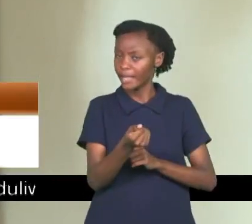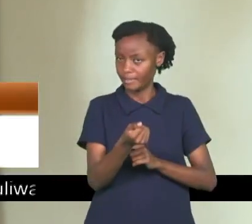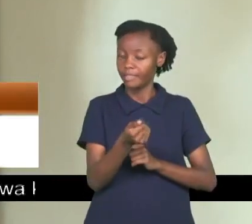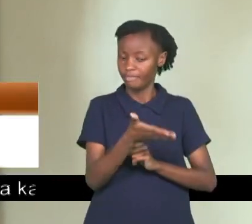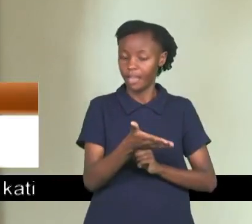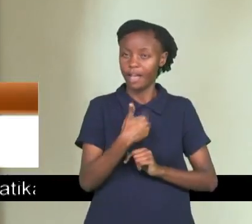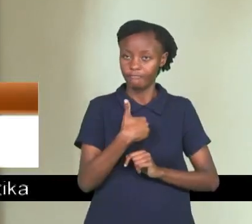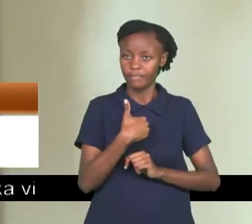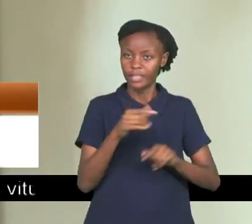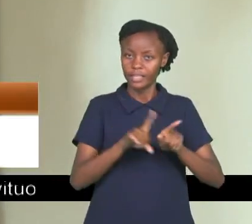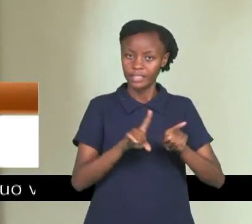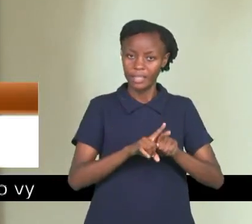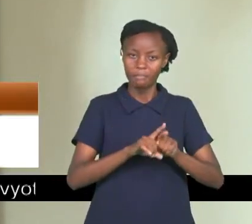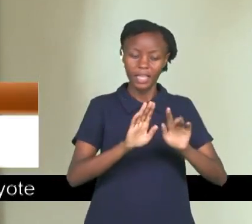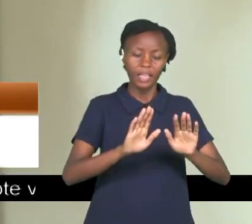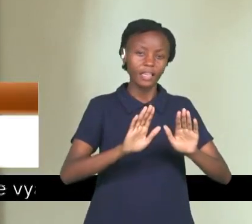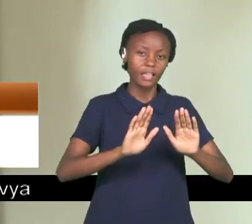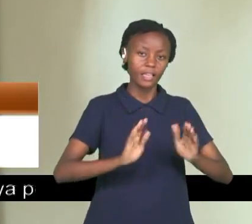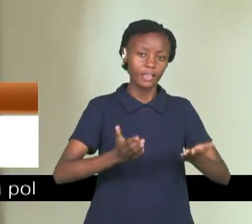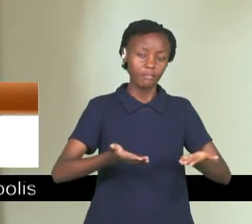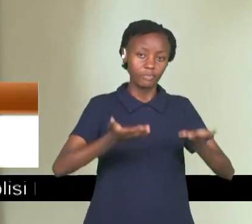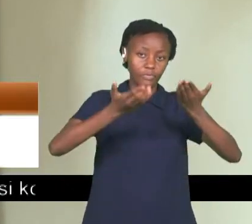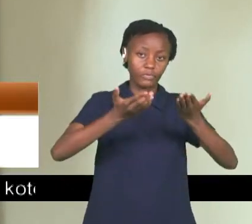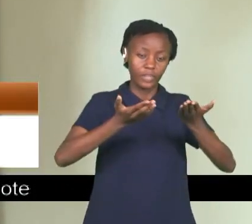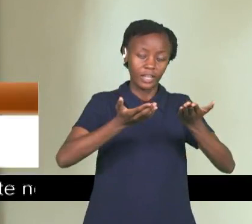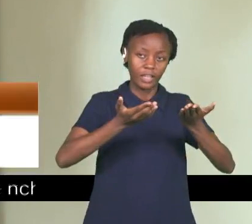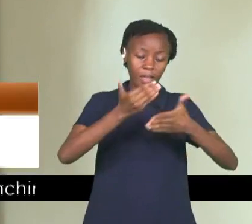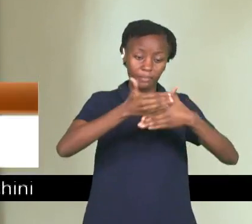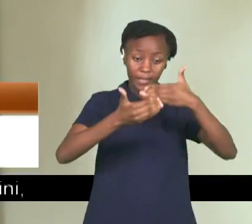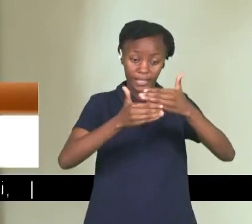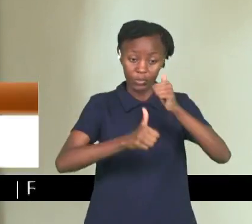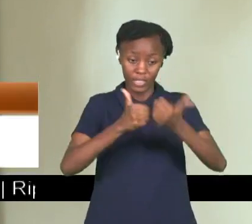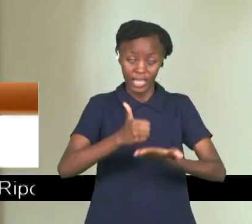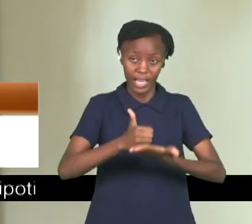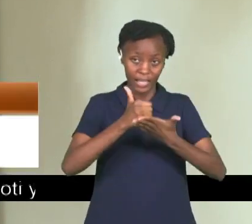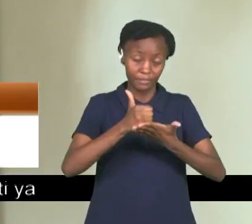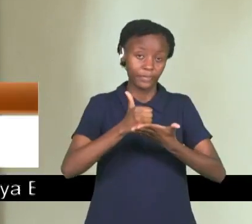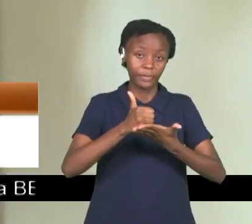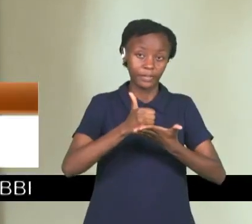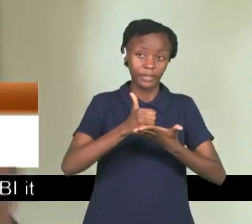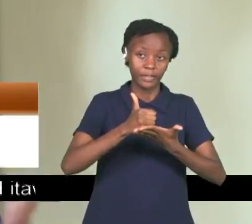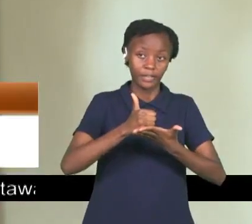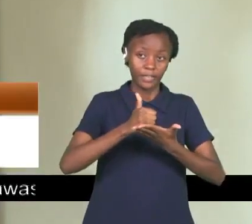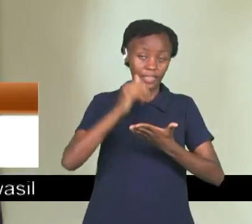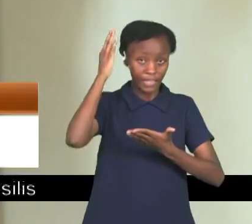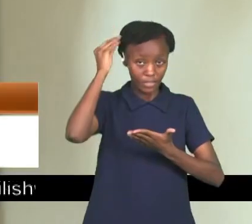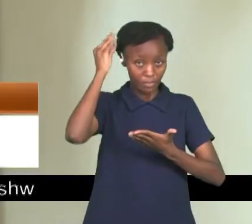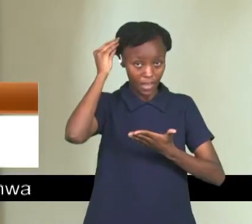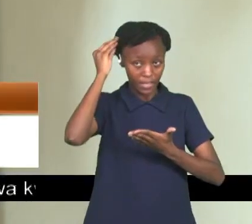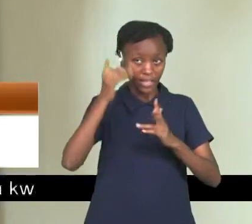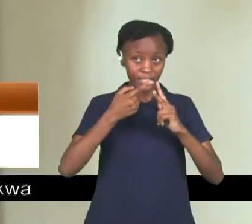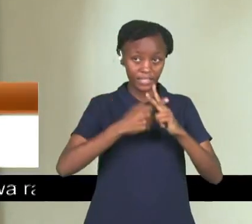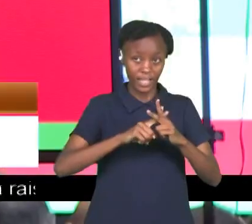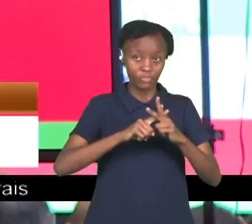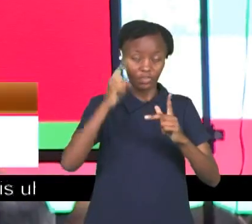and adequacy of infrastructure that will really see this region begin to meet its full